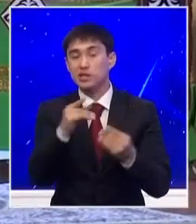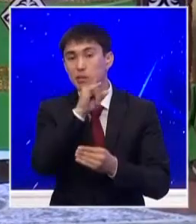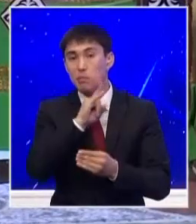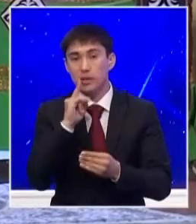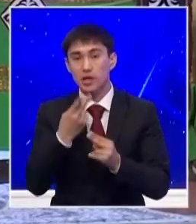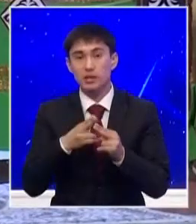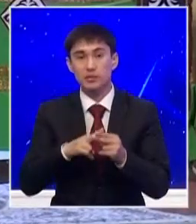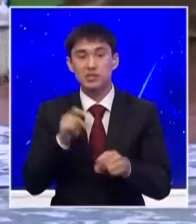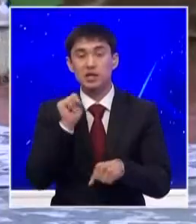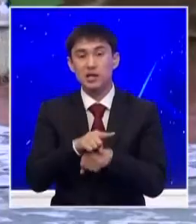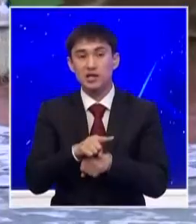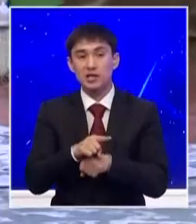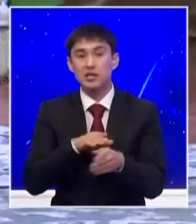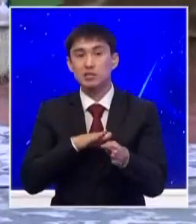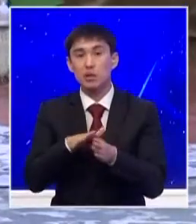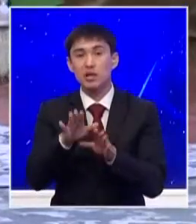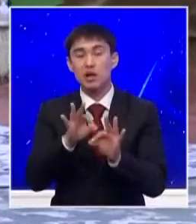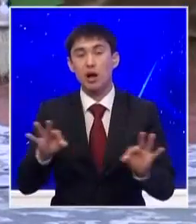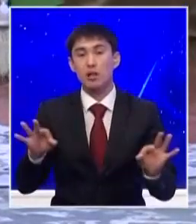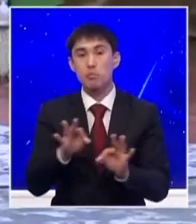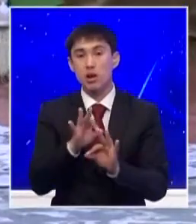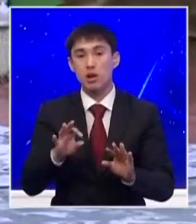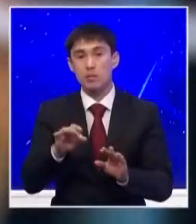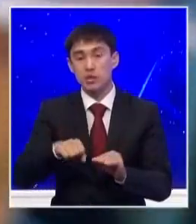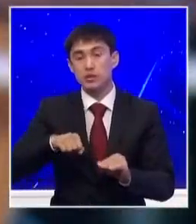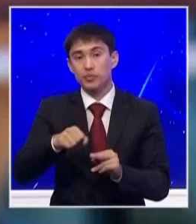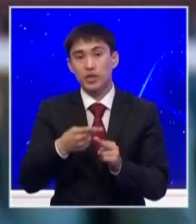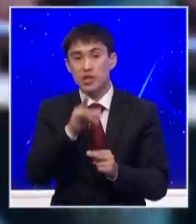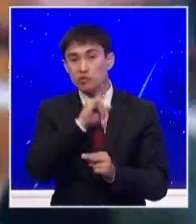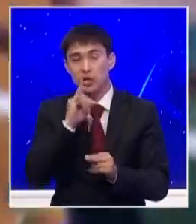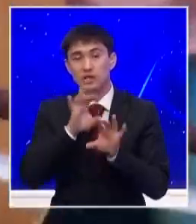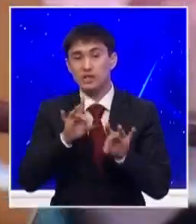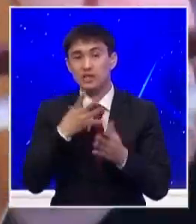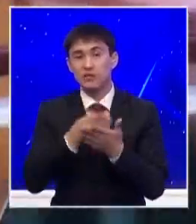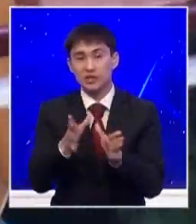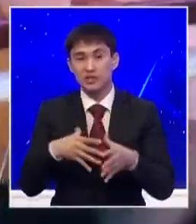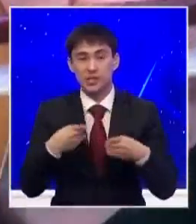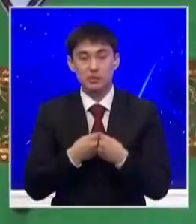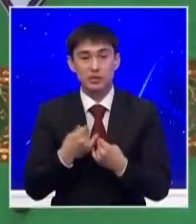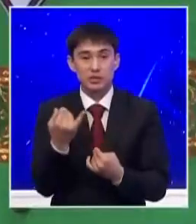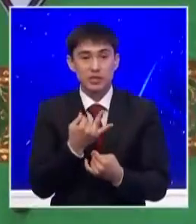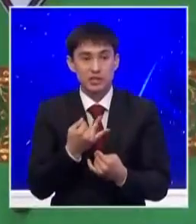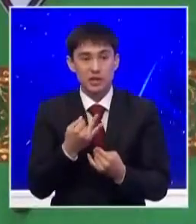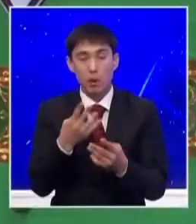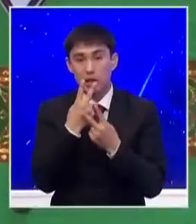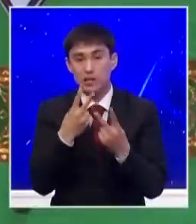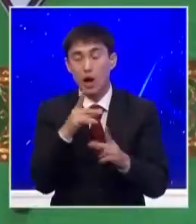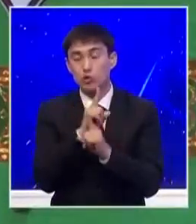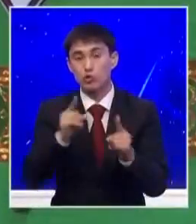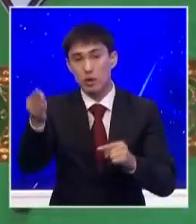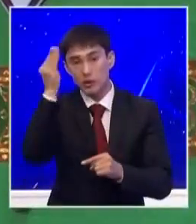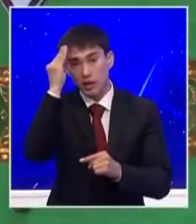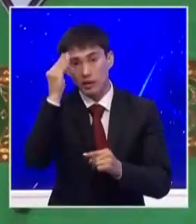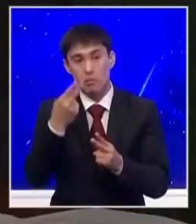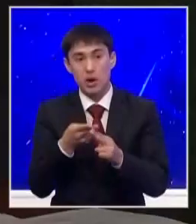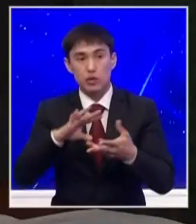потому одним из заданий стало исполнение колыбельной. Кроме того, девушки рассказали о своих семьях, увлечениях и продемонстрировали особые таланты.